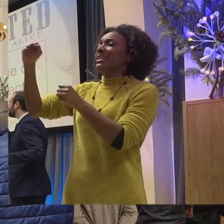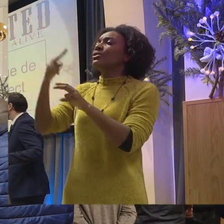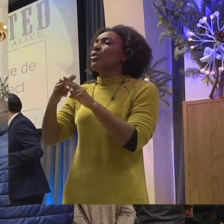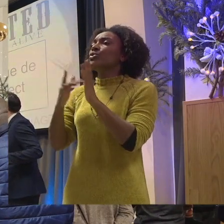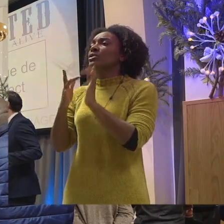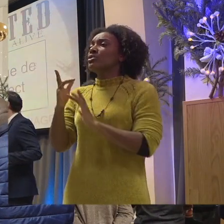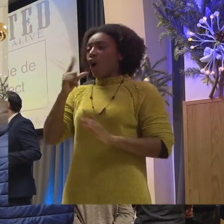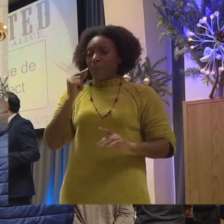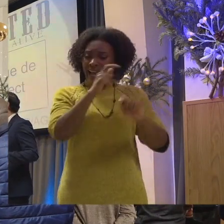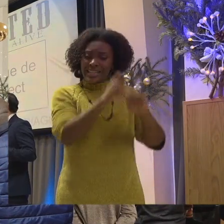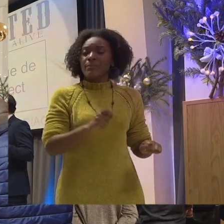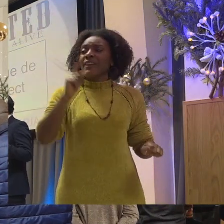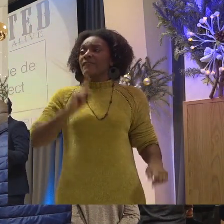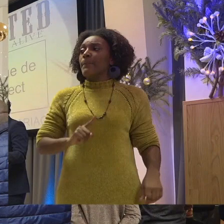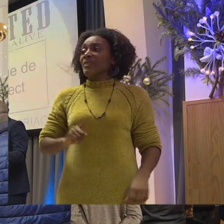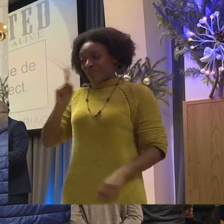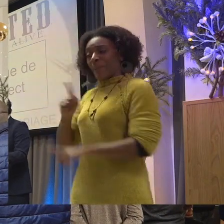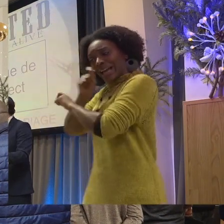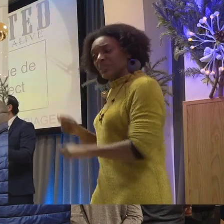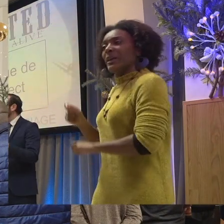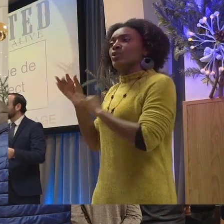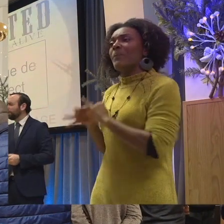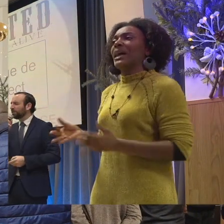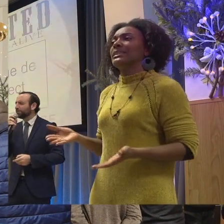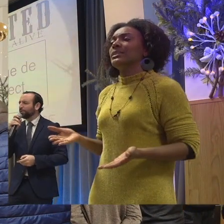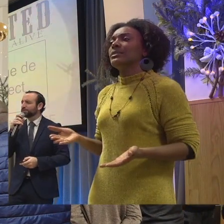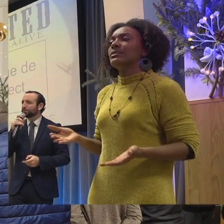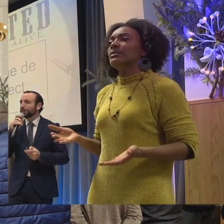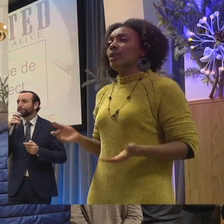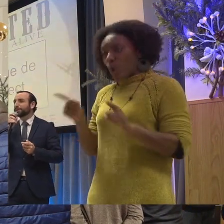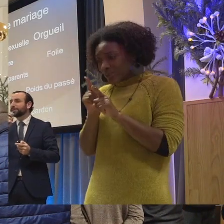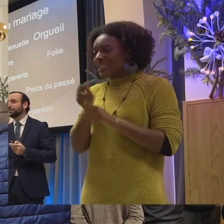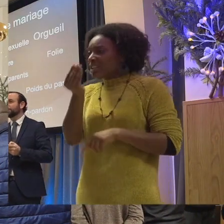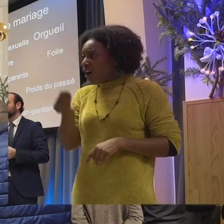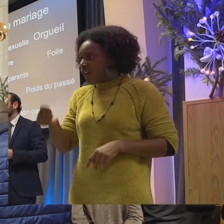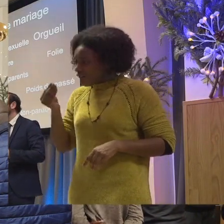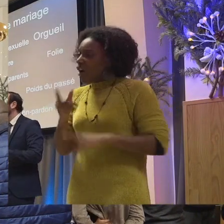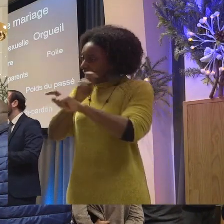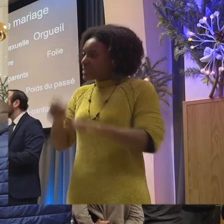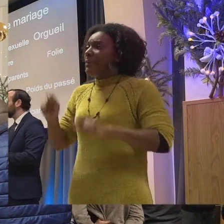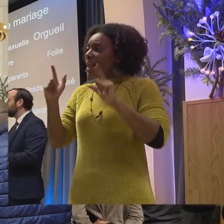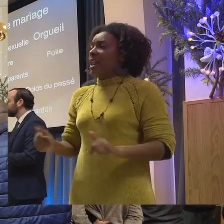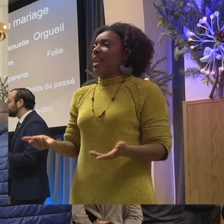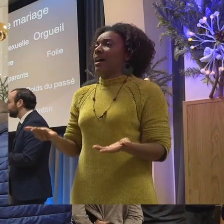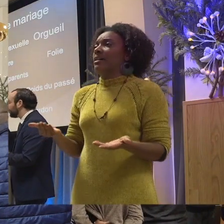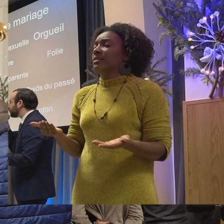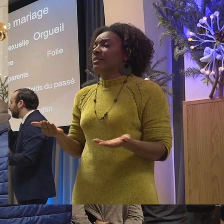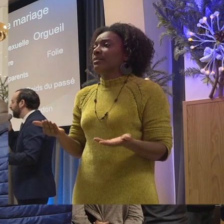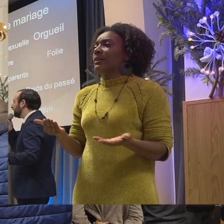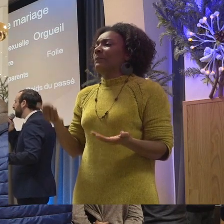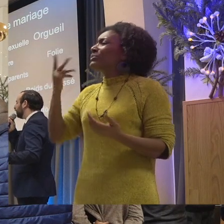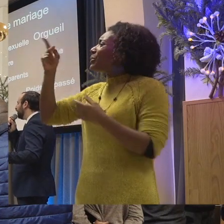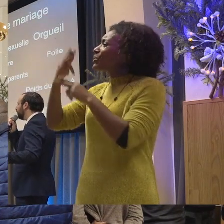mari respecte sa femme, et que chaque femme respecte son mari, et qu'ensemble les enfants aussi soient respectés, Seigneur Jésus, alléluia. Que ton nom